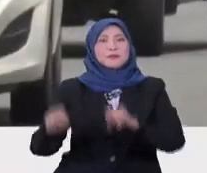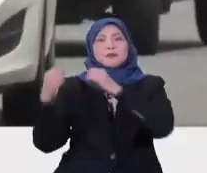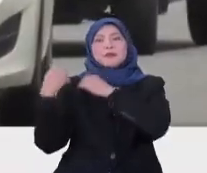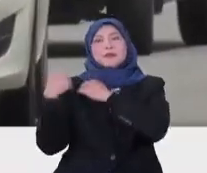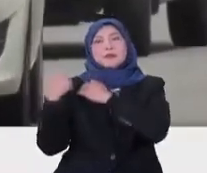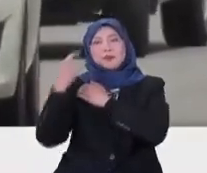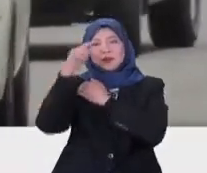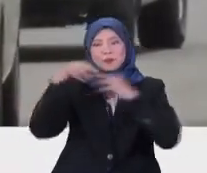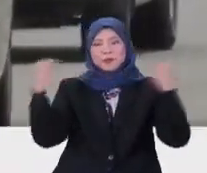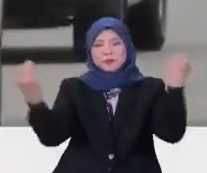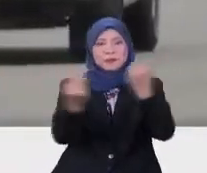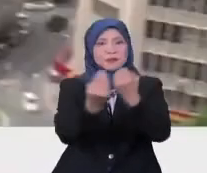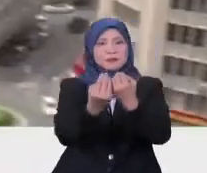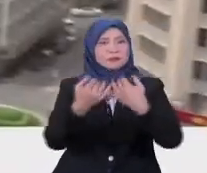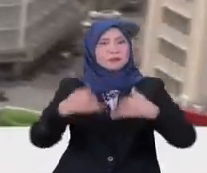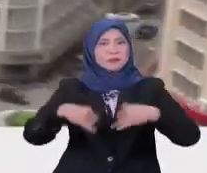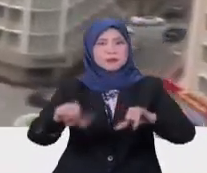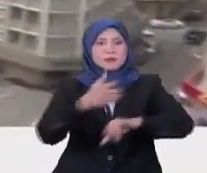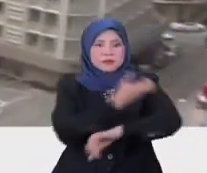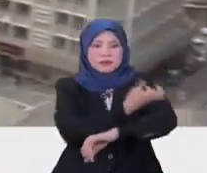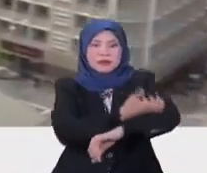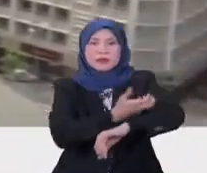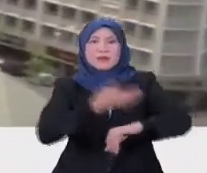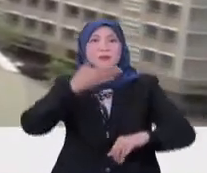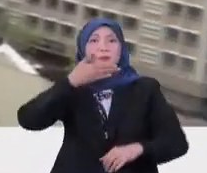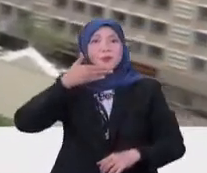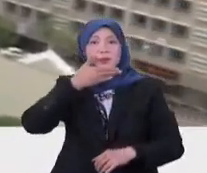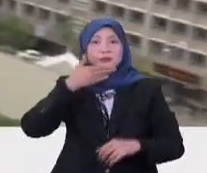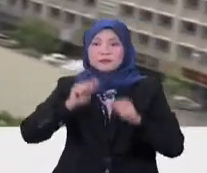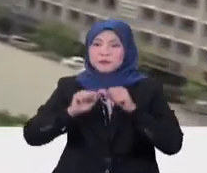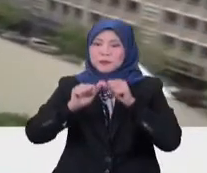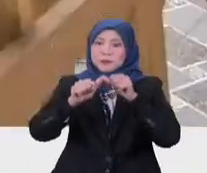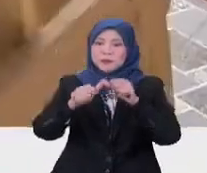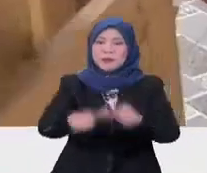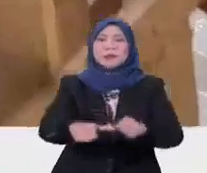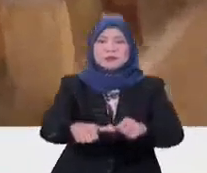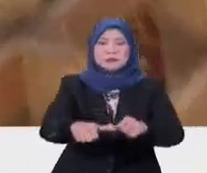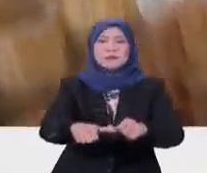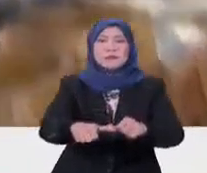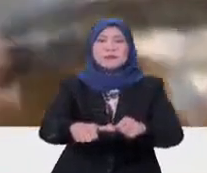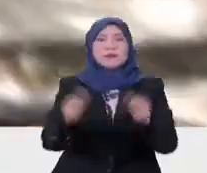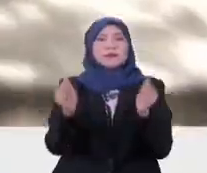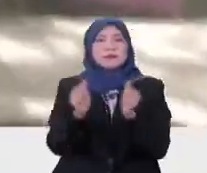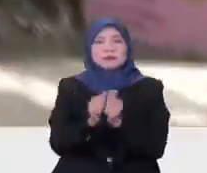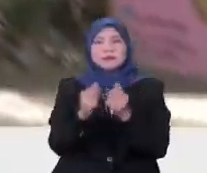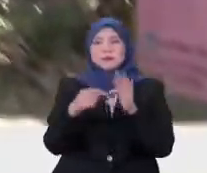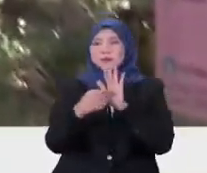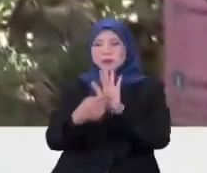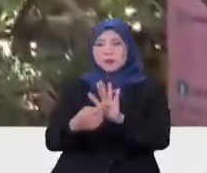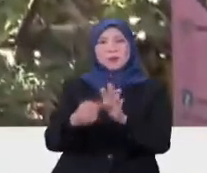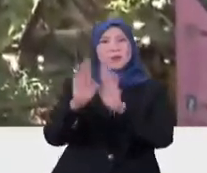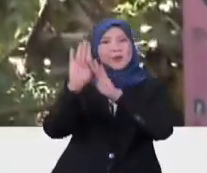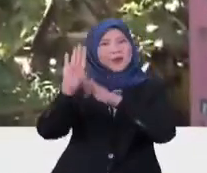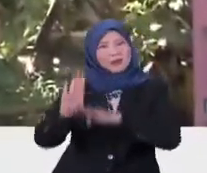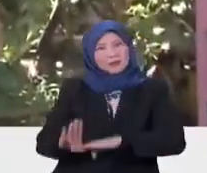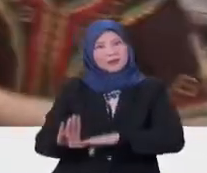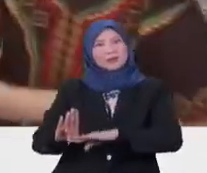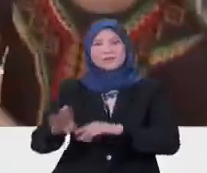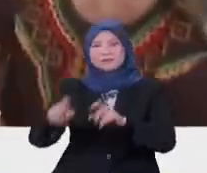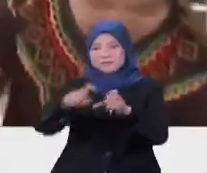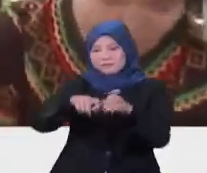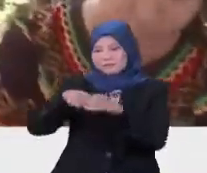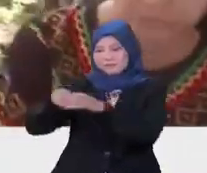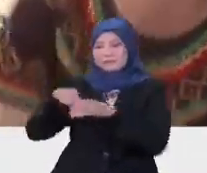kehidupan masyarakat, masih ada generasi muda memilih meneruskan warisan ini dengan membuat persembahan budaya sebagai